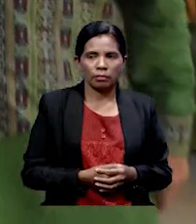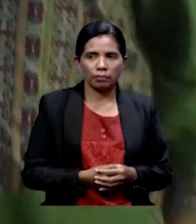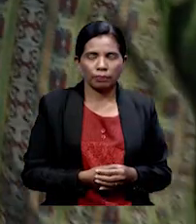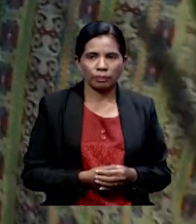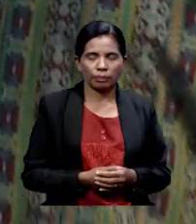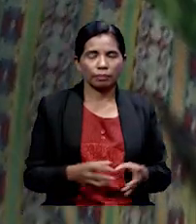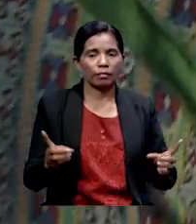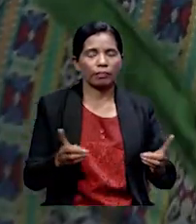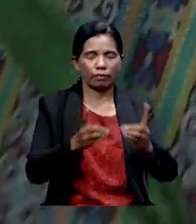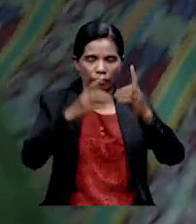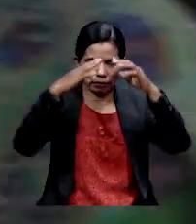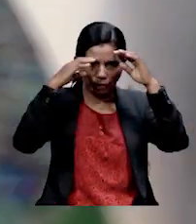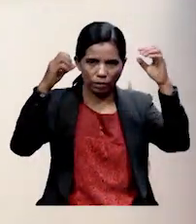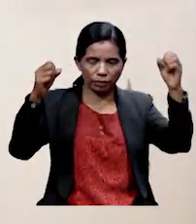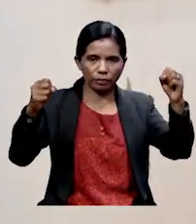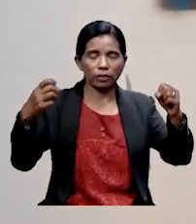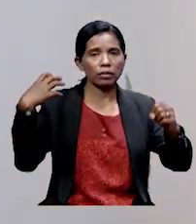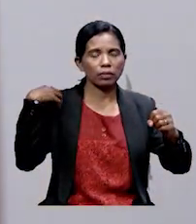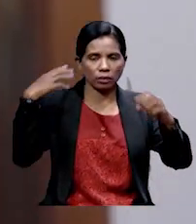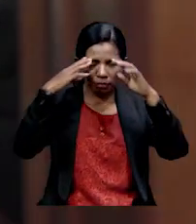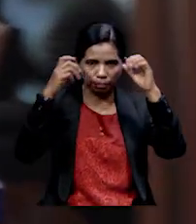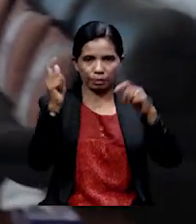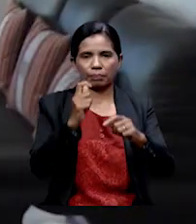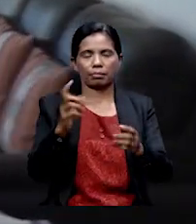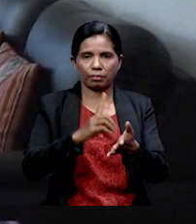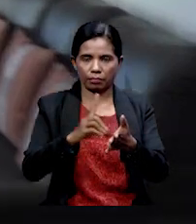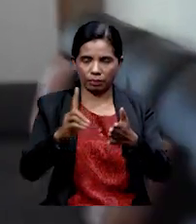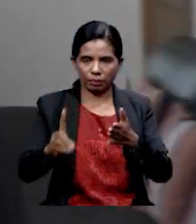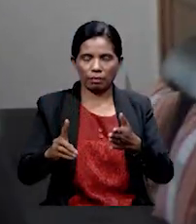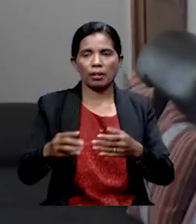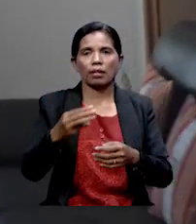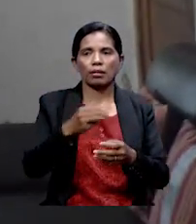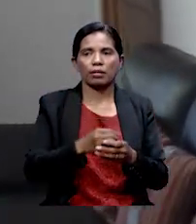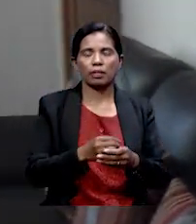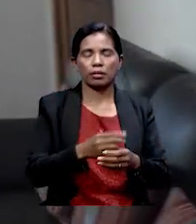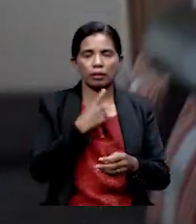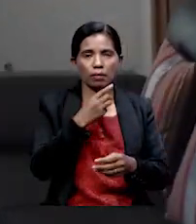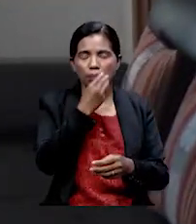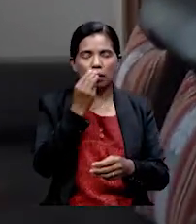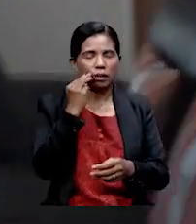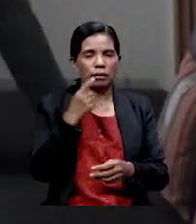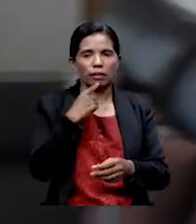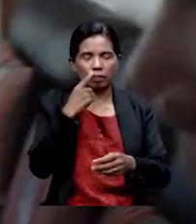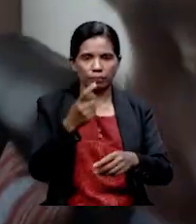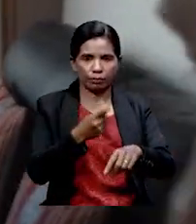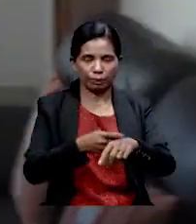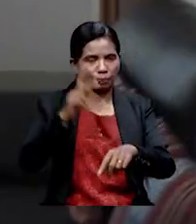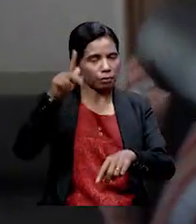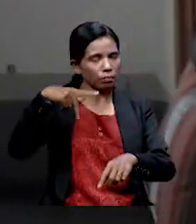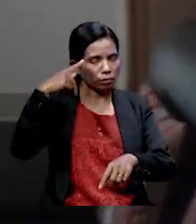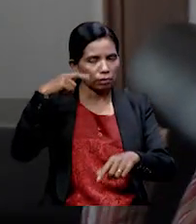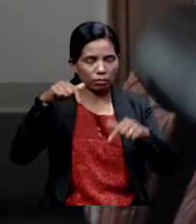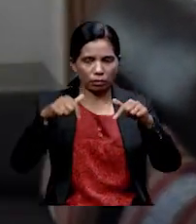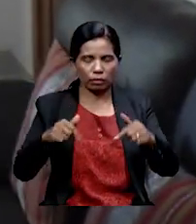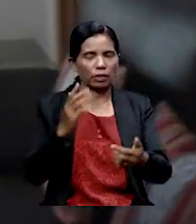Hafuin hasoru presiden Republik Palasio presidensial tersa semana ne eis primer ministro Mari alkatiri rekunyese situasaun politik herailaran